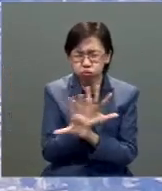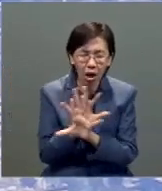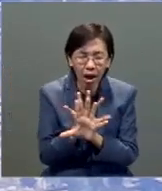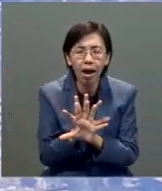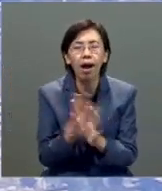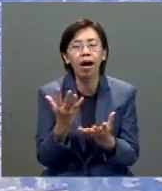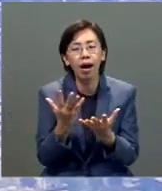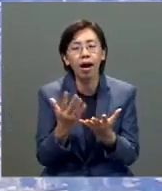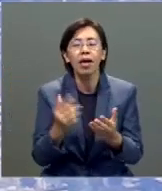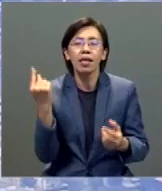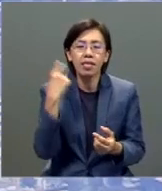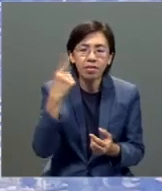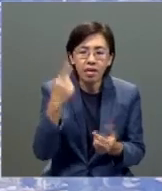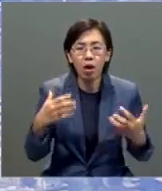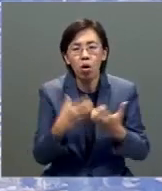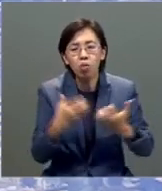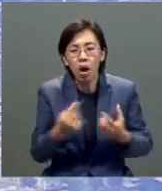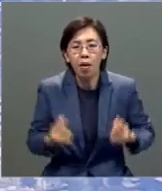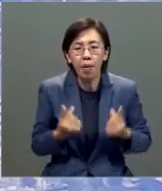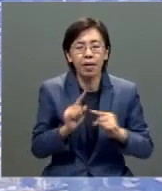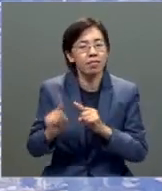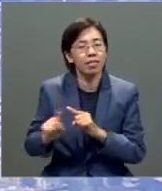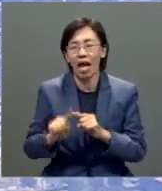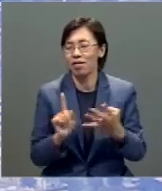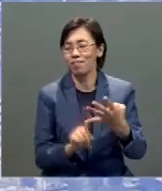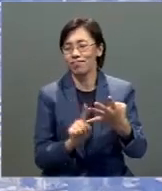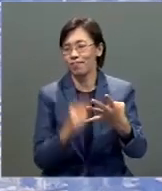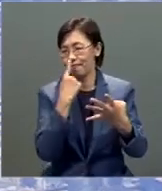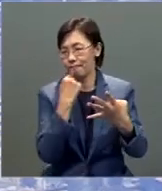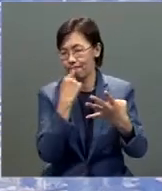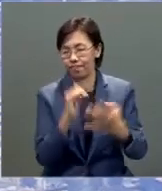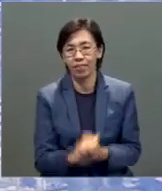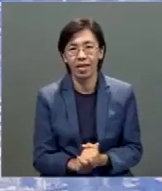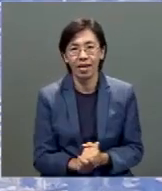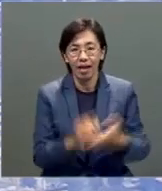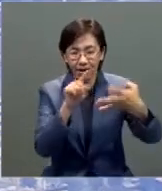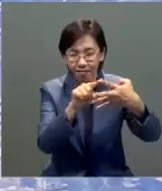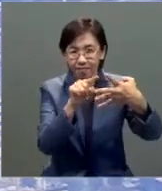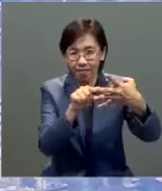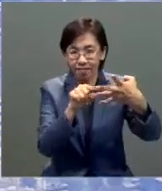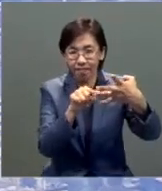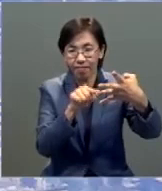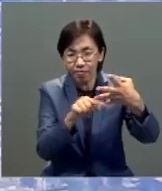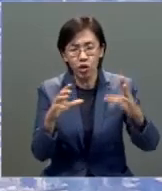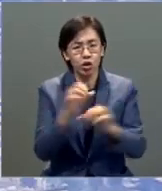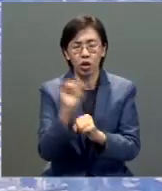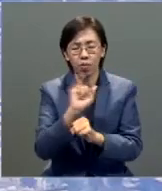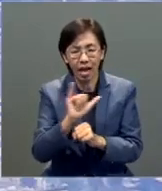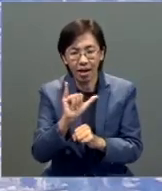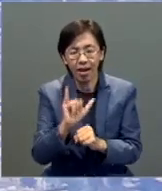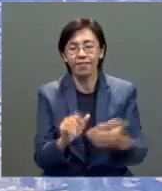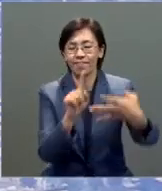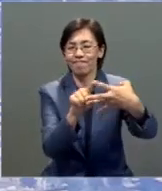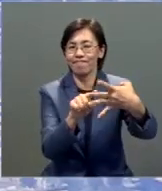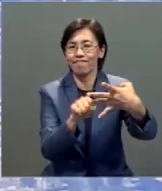ที่แหล่งบันเทิงอะไรบางอย่างที่เราคุยกันนะครับอันนี้ก็มีการแบ่งเป็นขั้นๆแต่ยังไม่ได้ข้อสรุปทั้งหมดนะครับแ